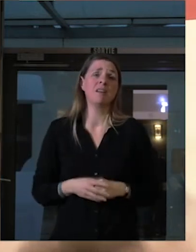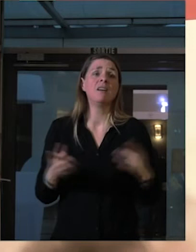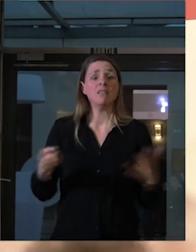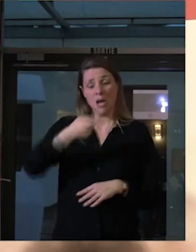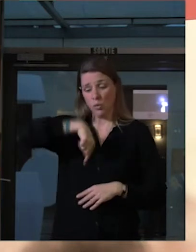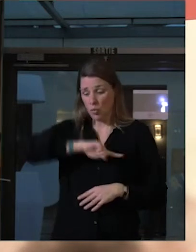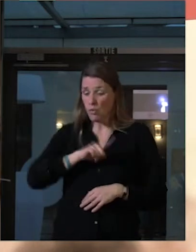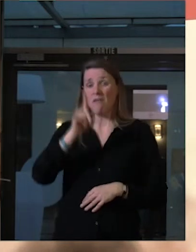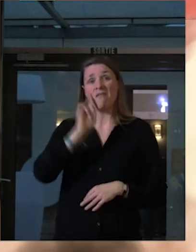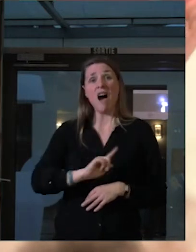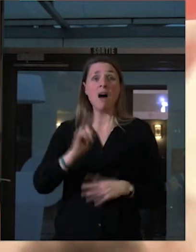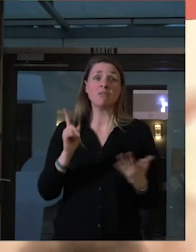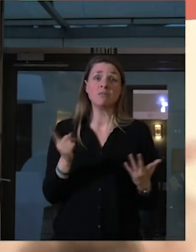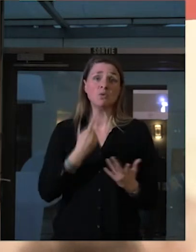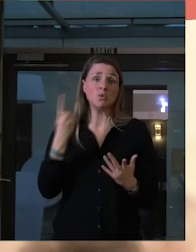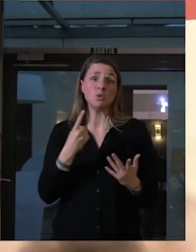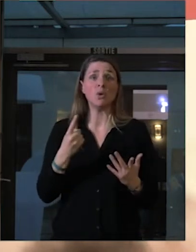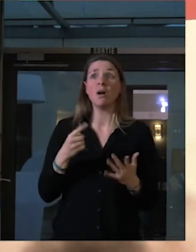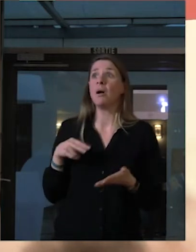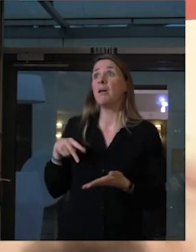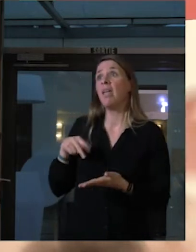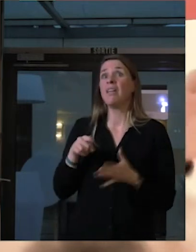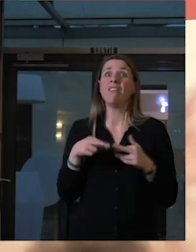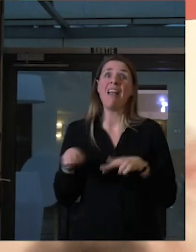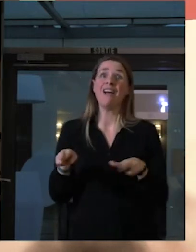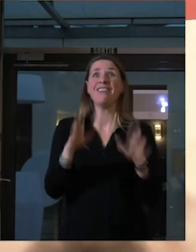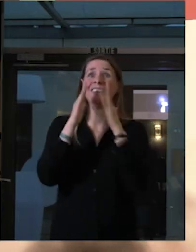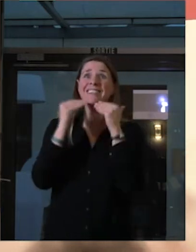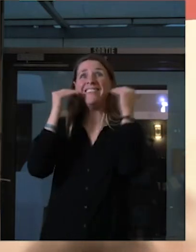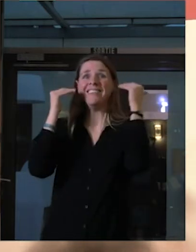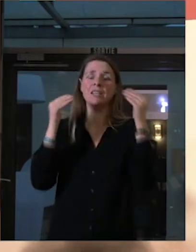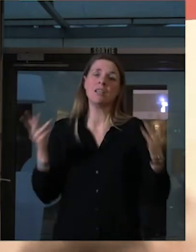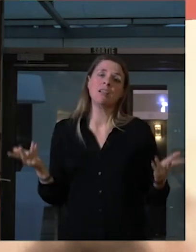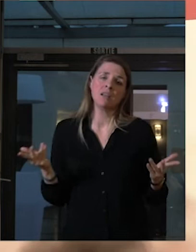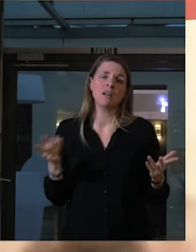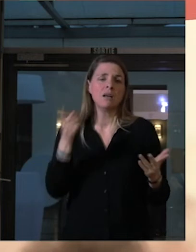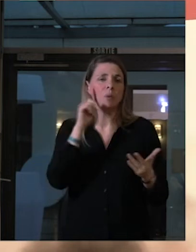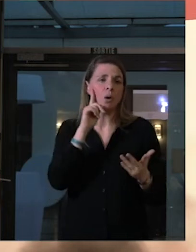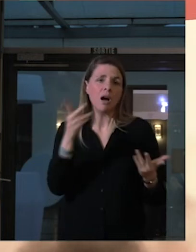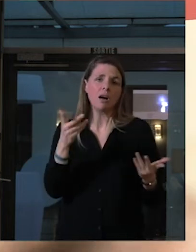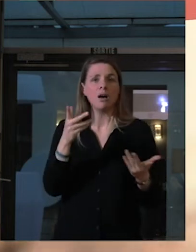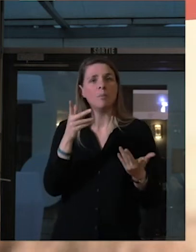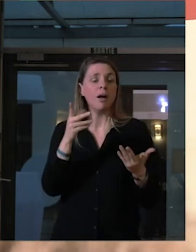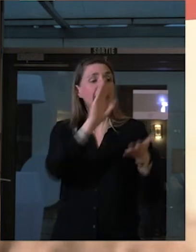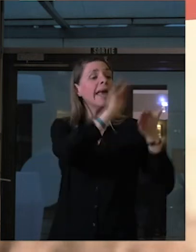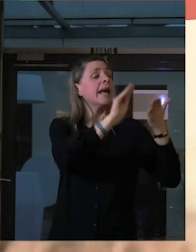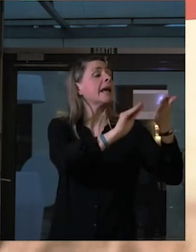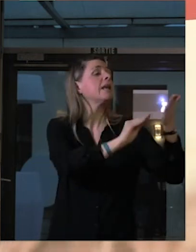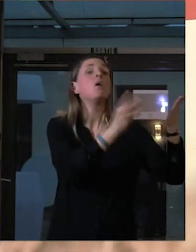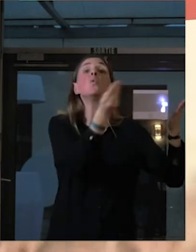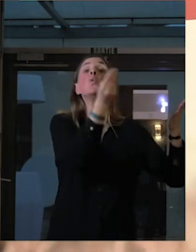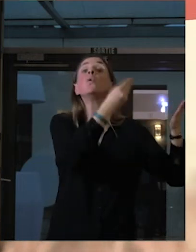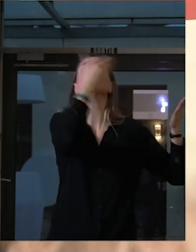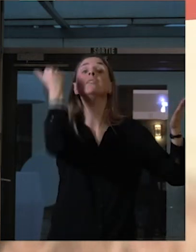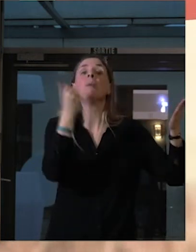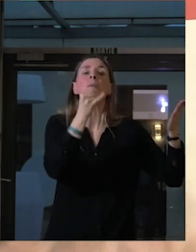en tant que femmes, on passait notre temps à se balader dans la rue en faisant « parce qu'il est écrit quelque part, je ne sais pas où, mais ça doit être en